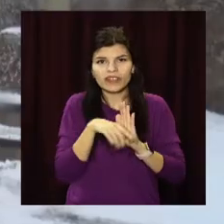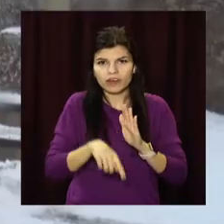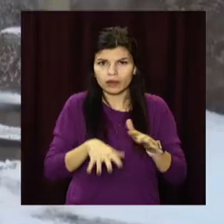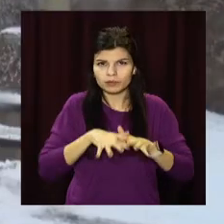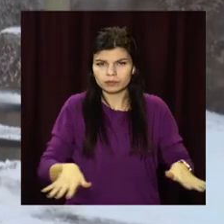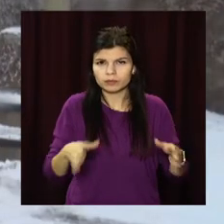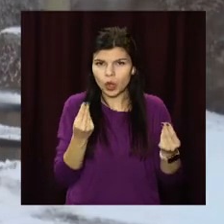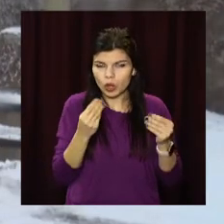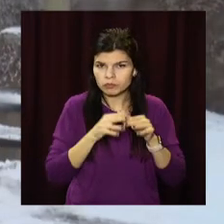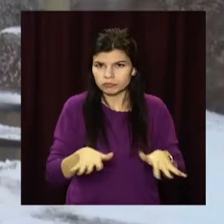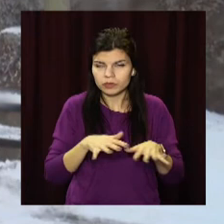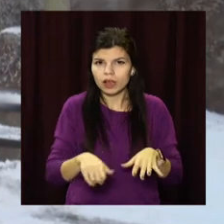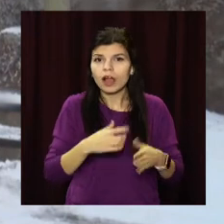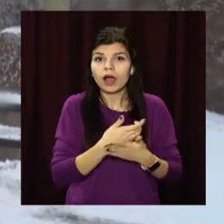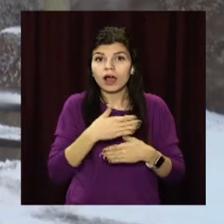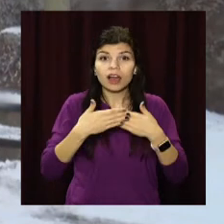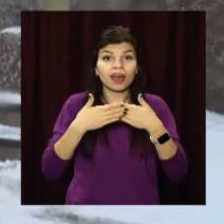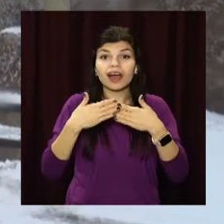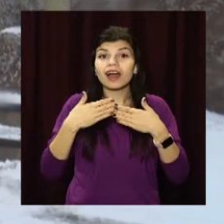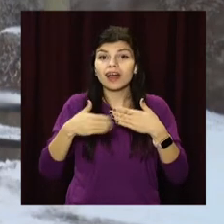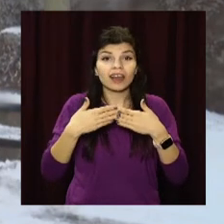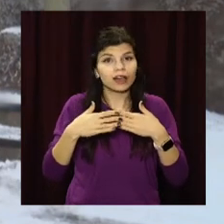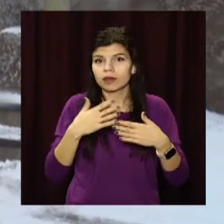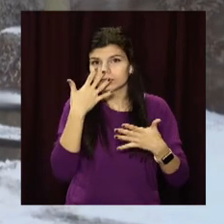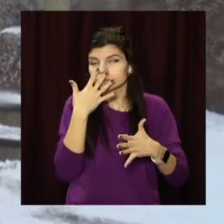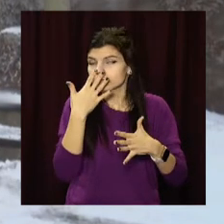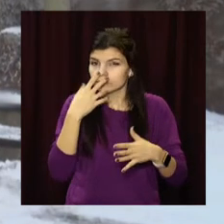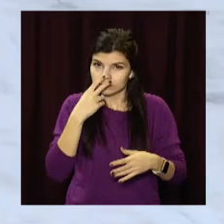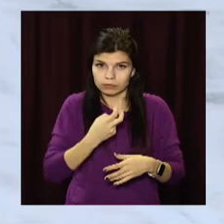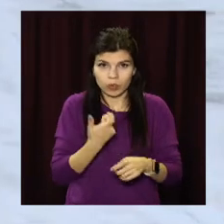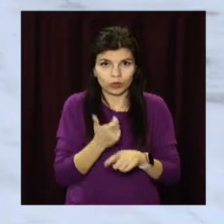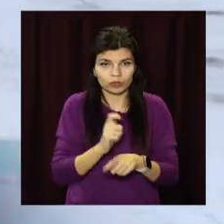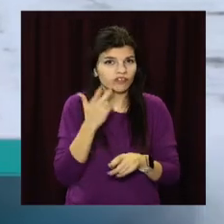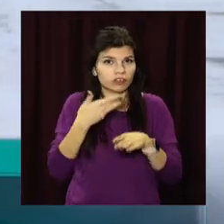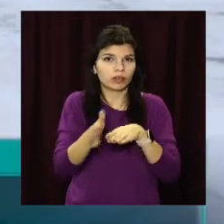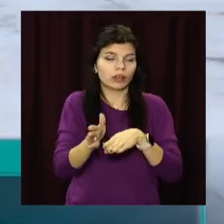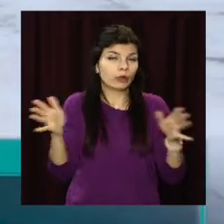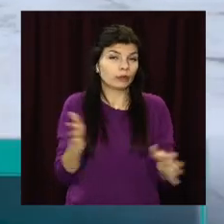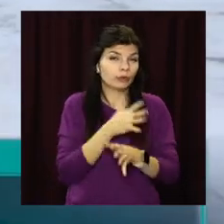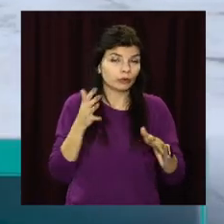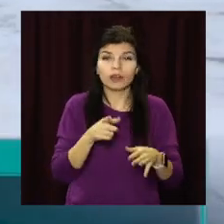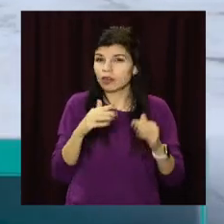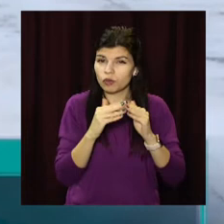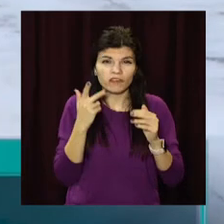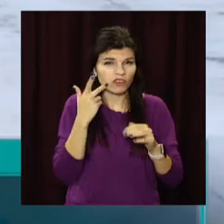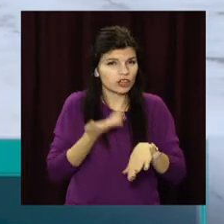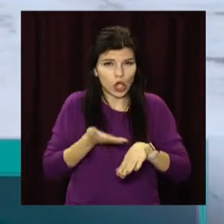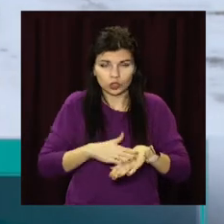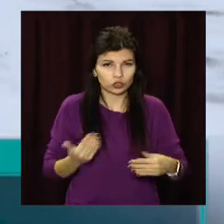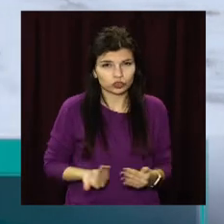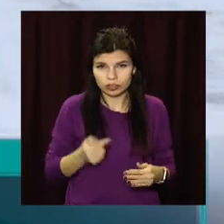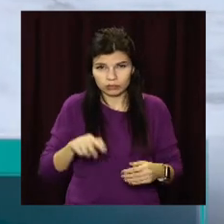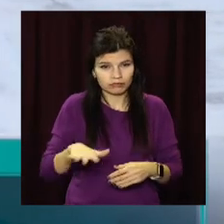такий, що мешканці навіть двері не зачиняли у під'їзд, аби хоч якось дихати. В цьому будинку жилось завжди дуже тяжко, трудно. До